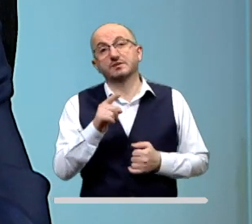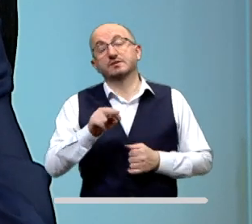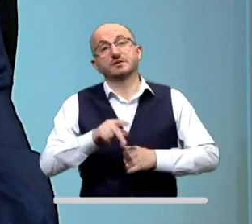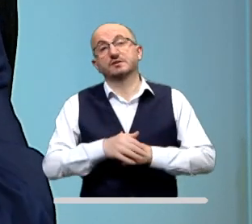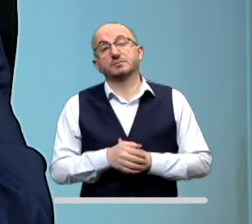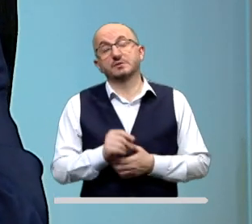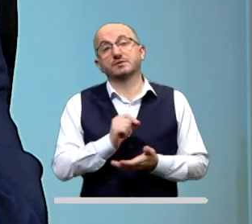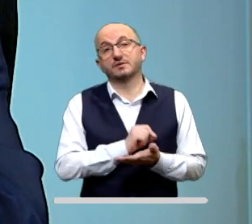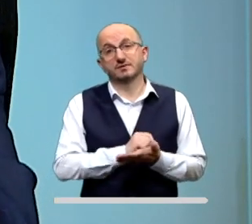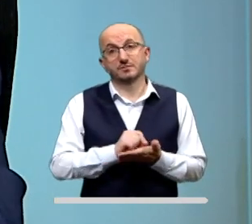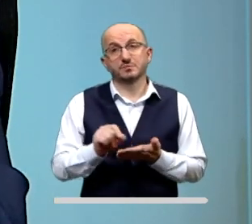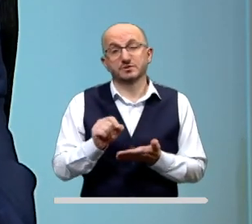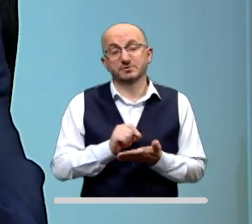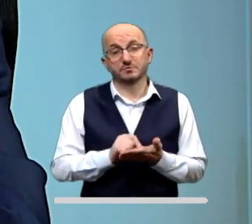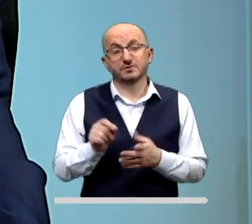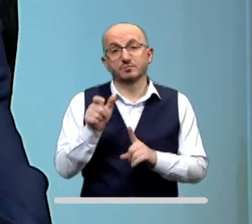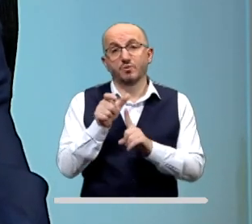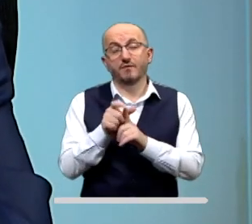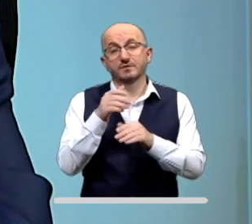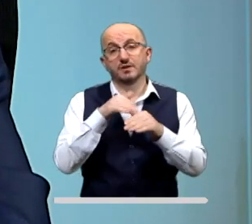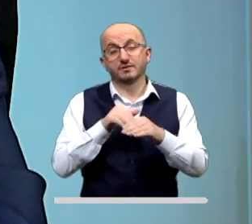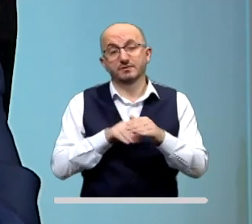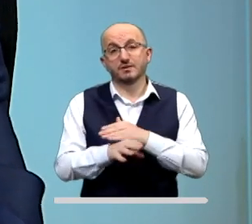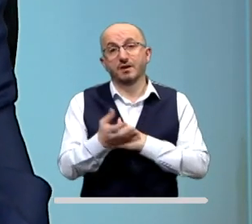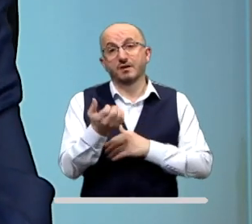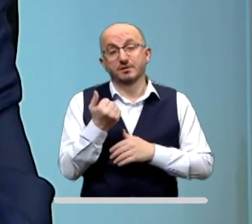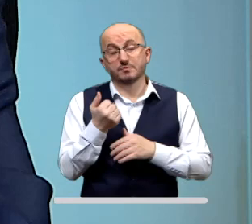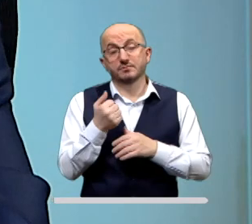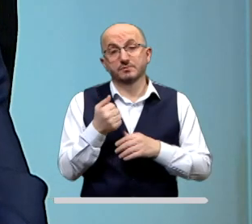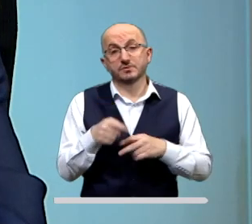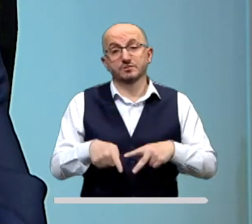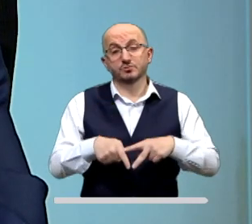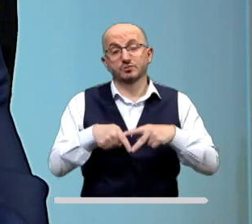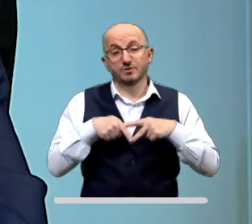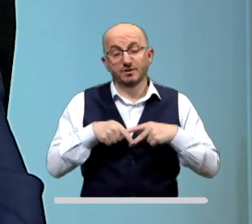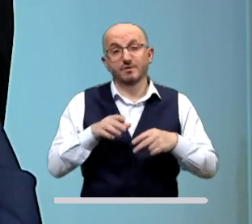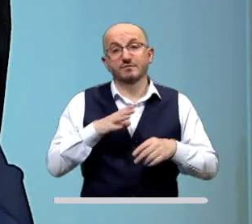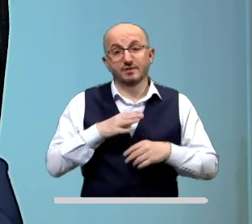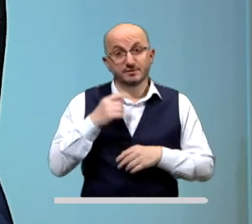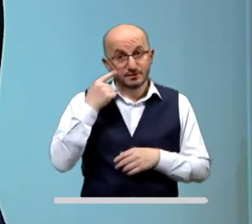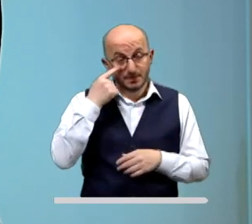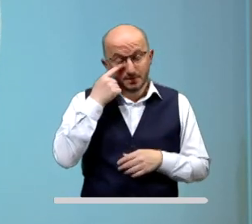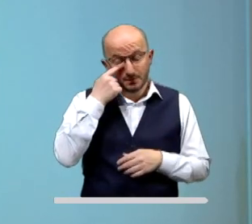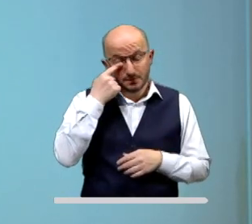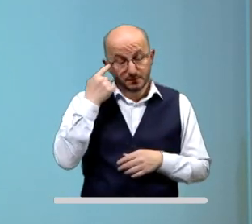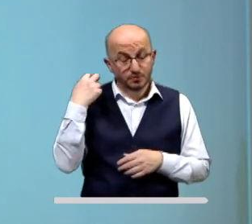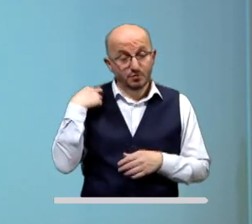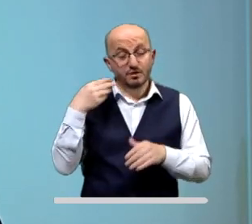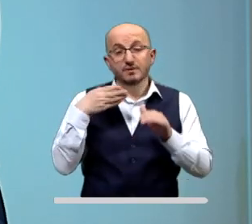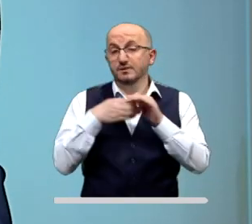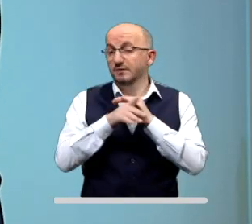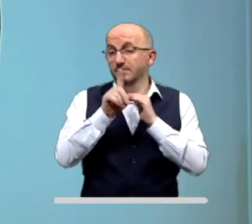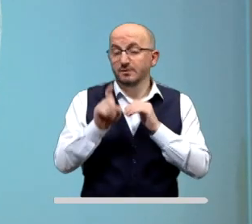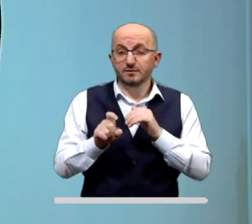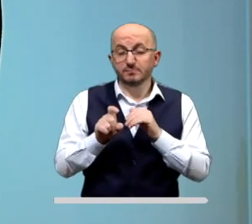yazılmış bir muhafaza altına alınmış Rukye muskalar varsa bunlarla tuvalete girilebilir mi